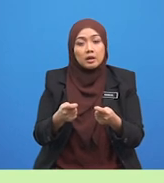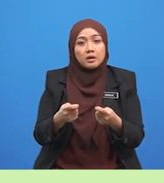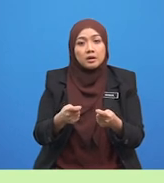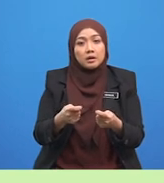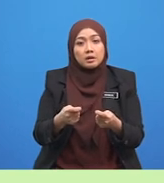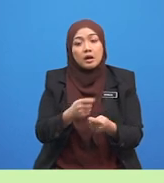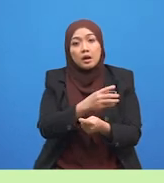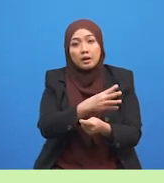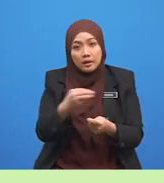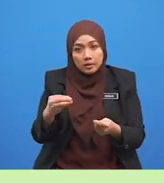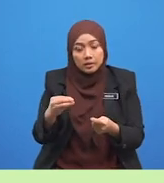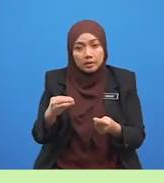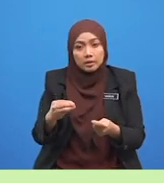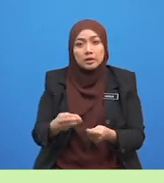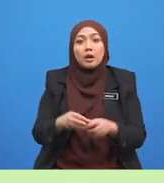buatan manusia.